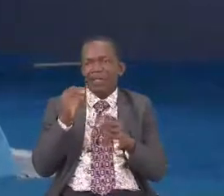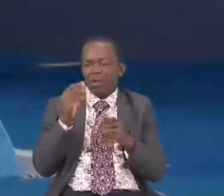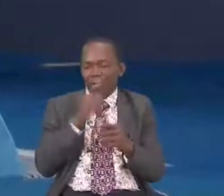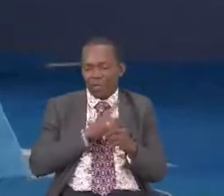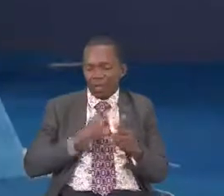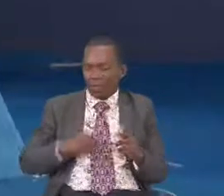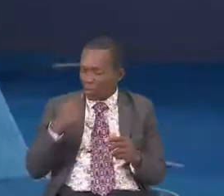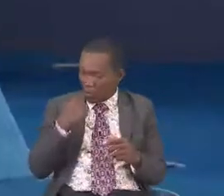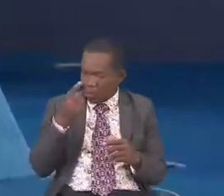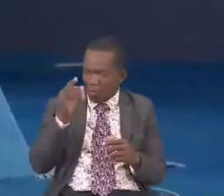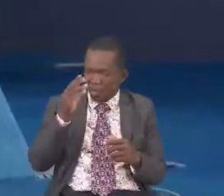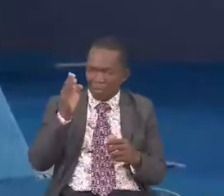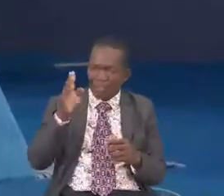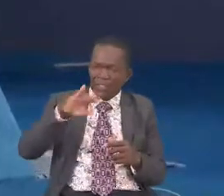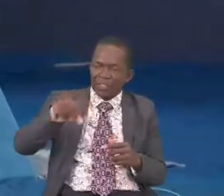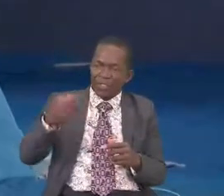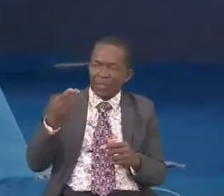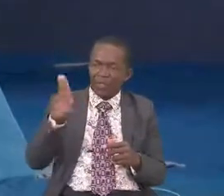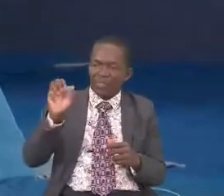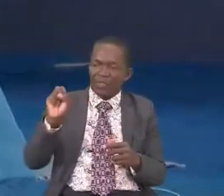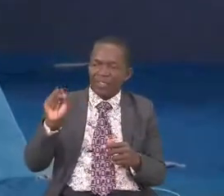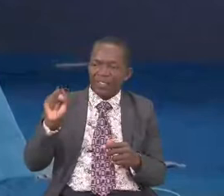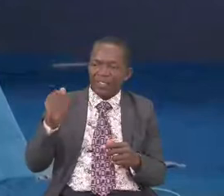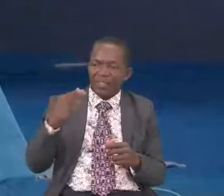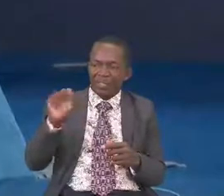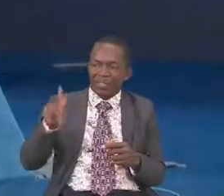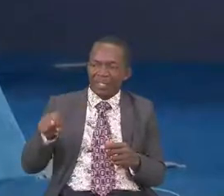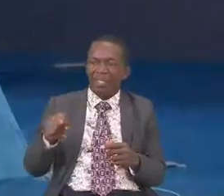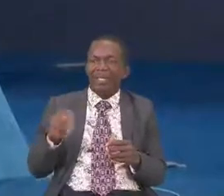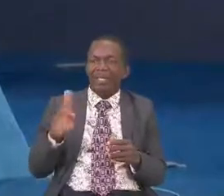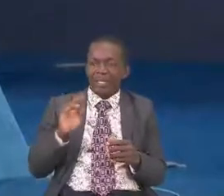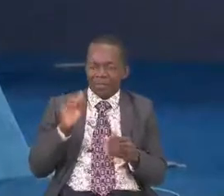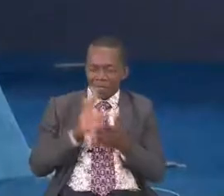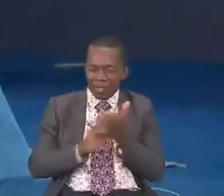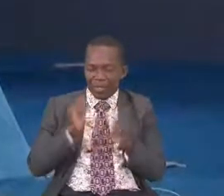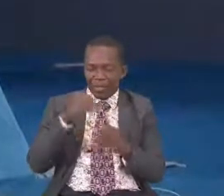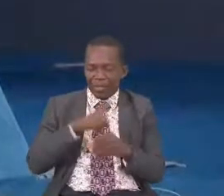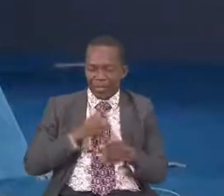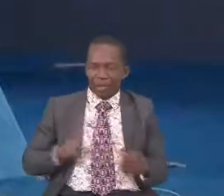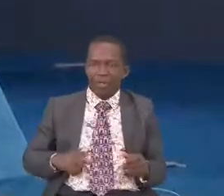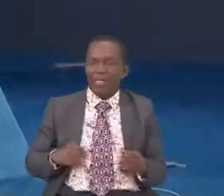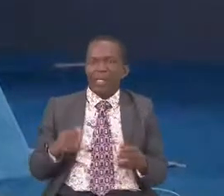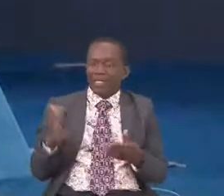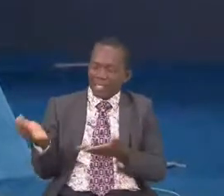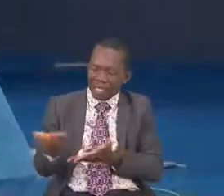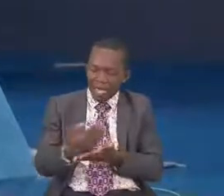ton Dieu. Et vous allez réussir, vous allez vaincre. Qu'est-ce qu'ils ont fait? Il a sorti ces chants-là et ils ont chanté